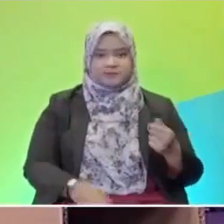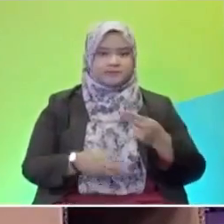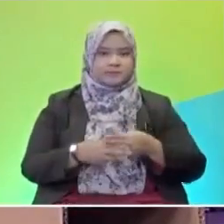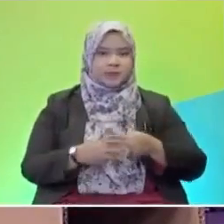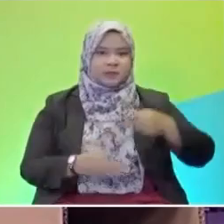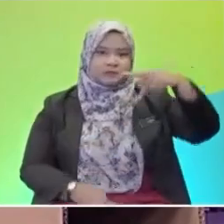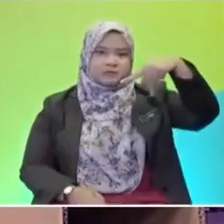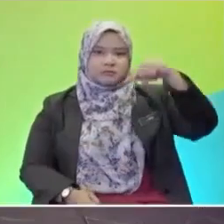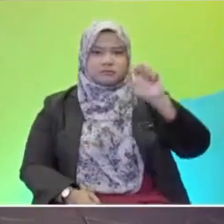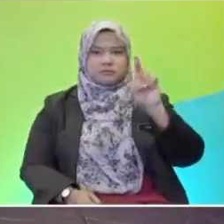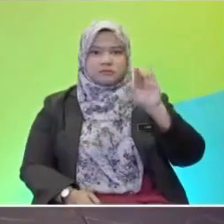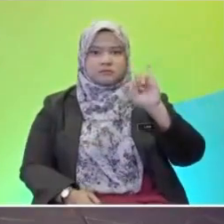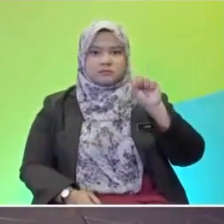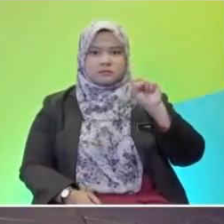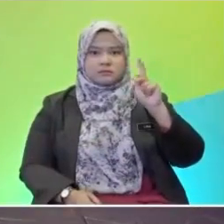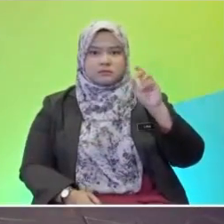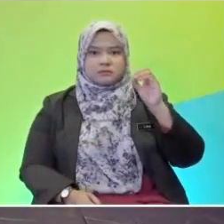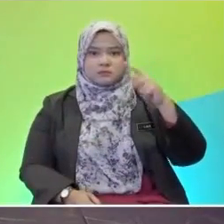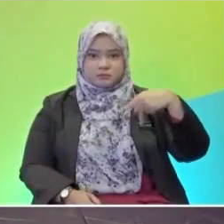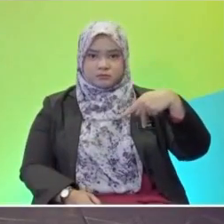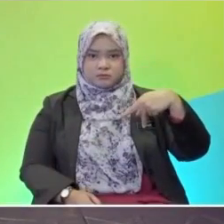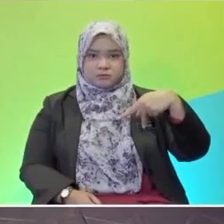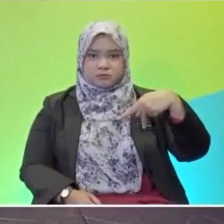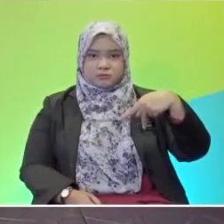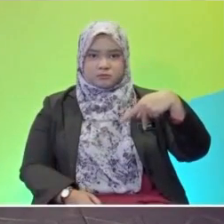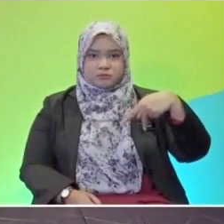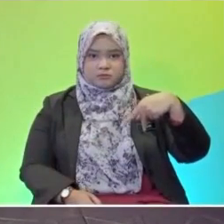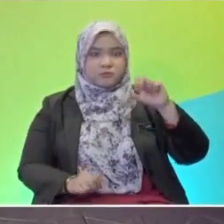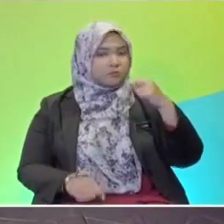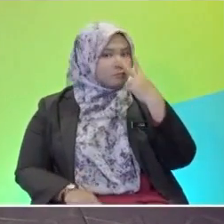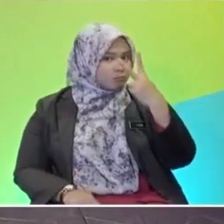lihat menurut si lubang Oke dan